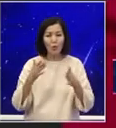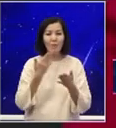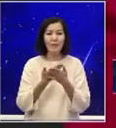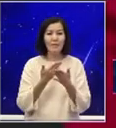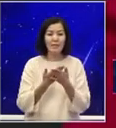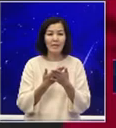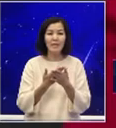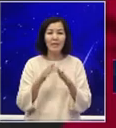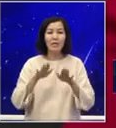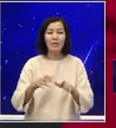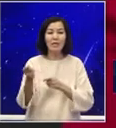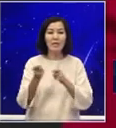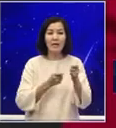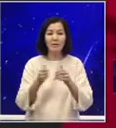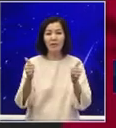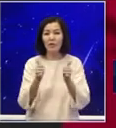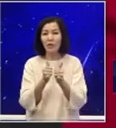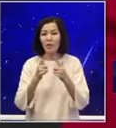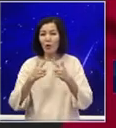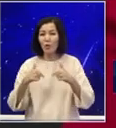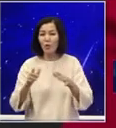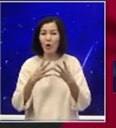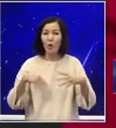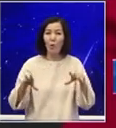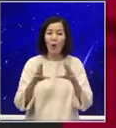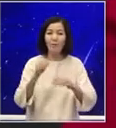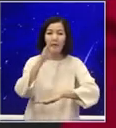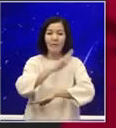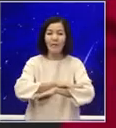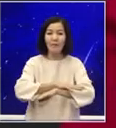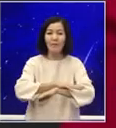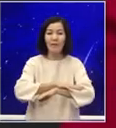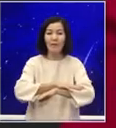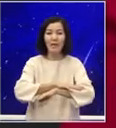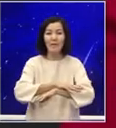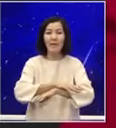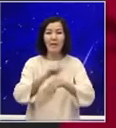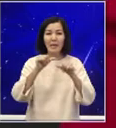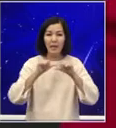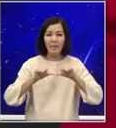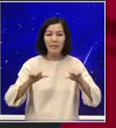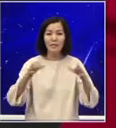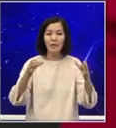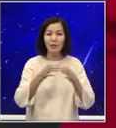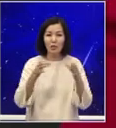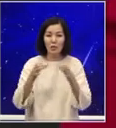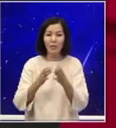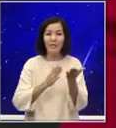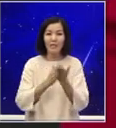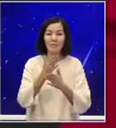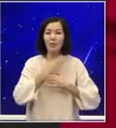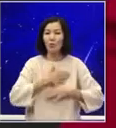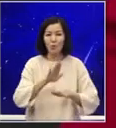Мәселен, жергілікті әкімдіктердің жанынан құрылған қоғамдық әрі тәртіптік кеңестердің, комиссиялардың, ұйымдардың қызметі